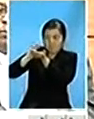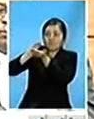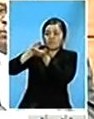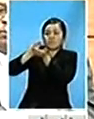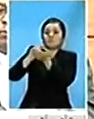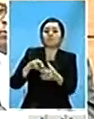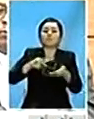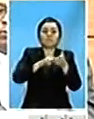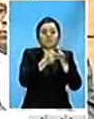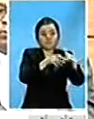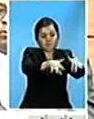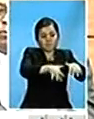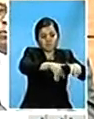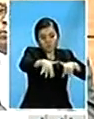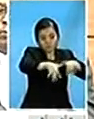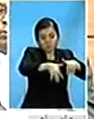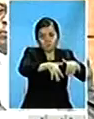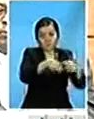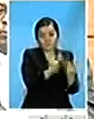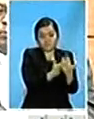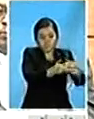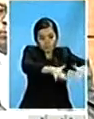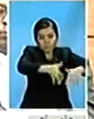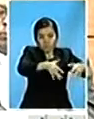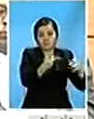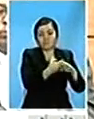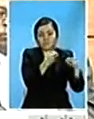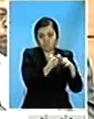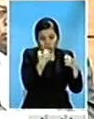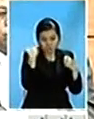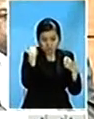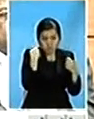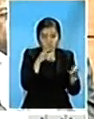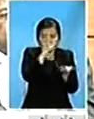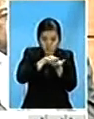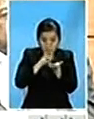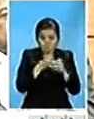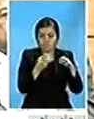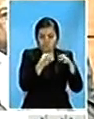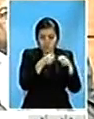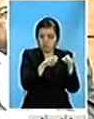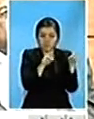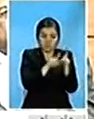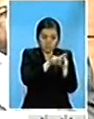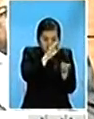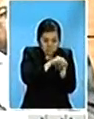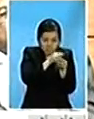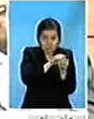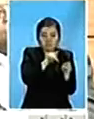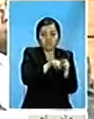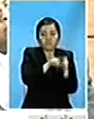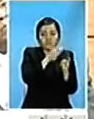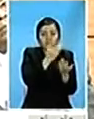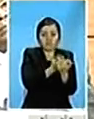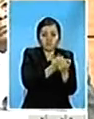ขารายได้จึงเป็นปัญหาและปัญหาในส่วนของหน่วยจัดเก็บก็มีชัดเจนครับเดือนพฤษภาคมที่ผ่านมาก็ปรากฏข้อเ